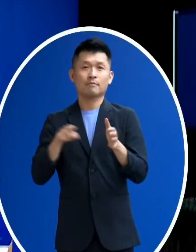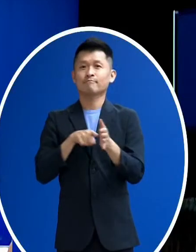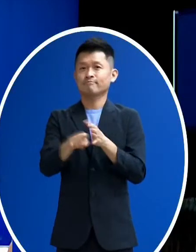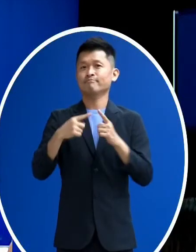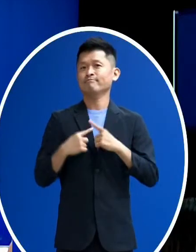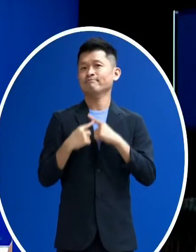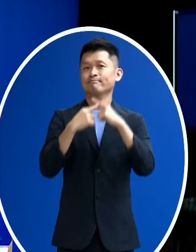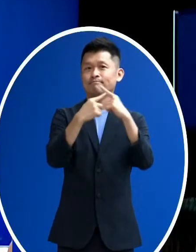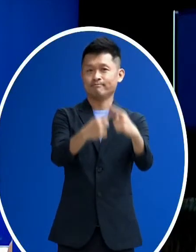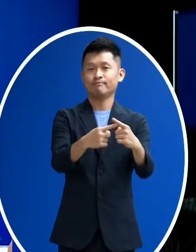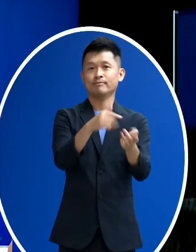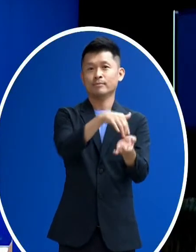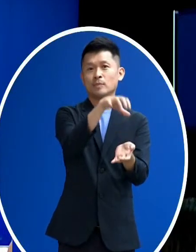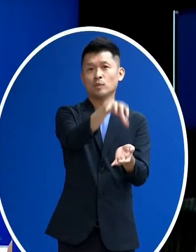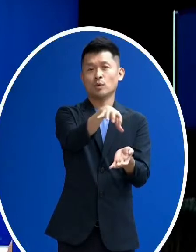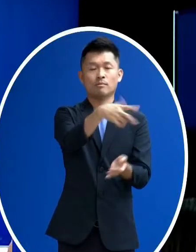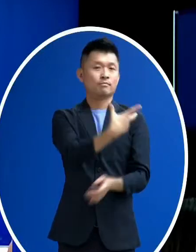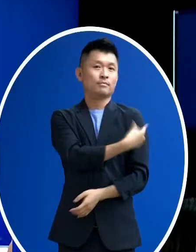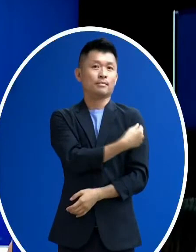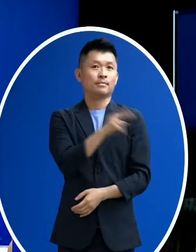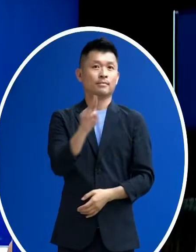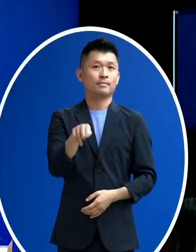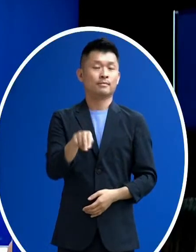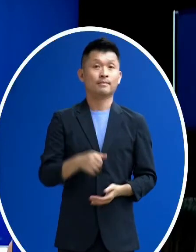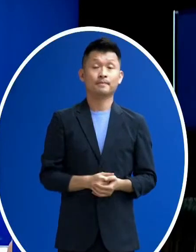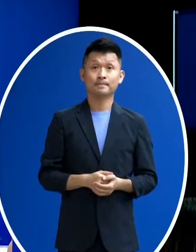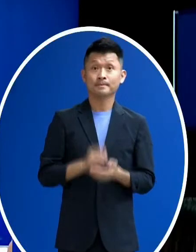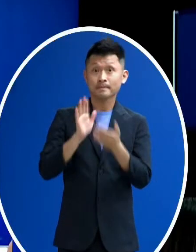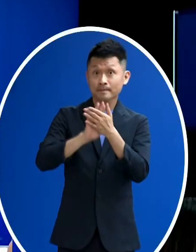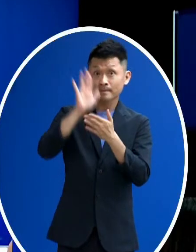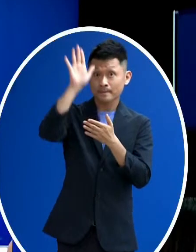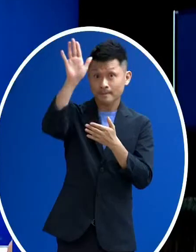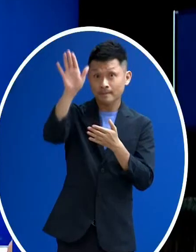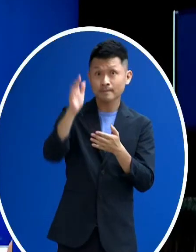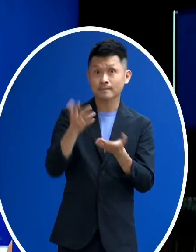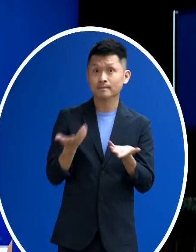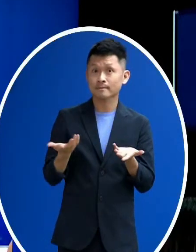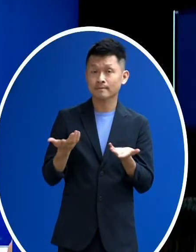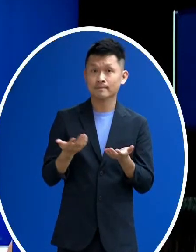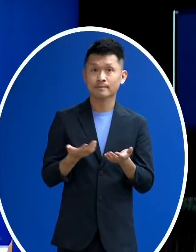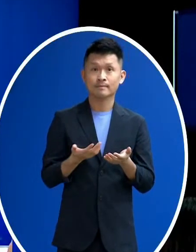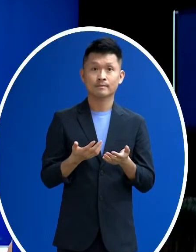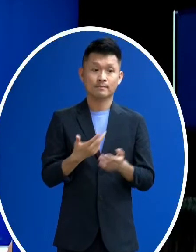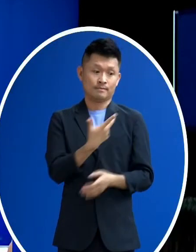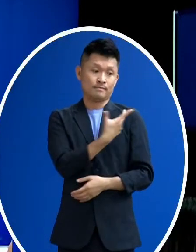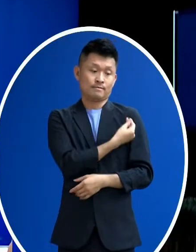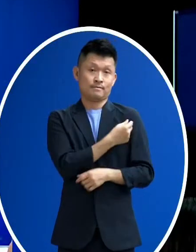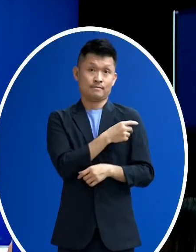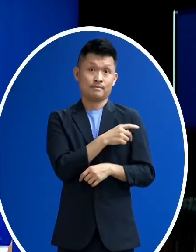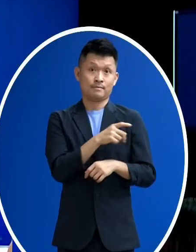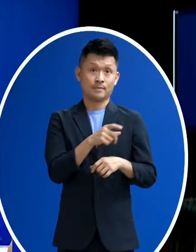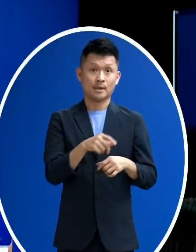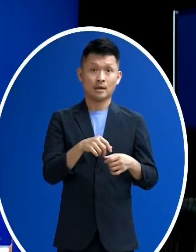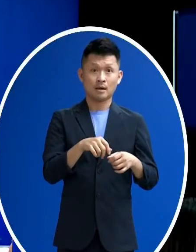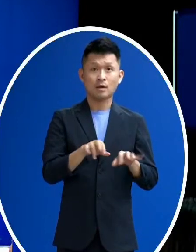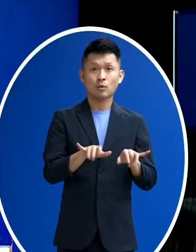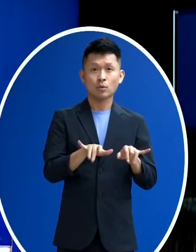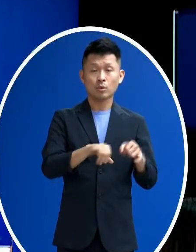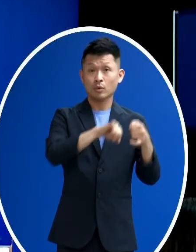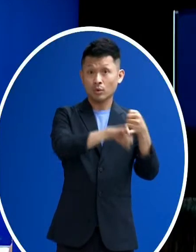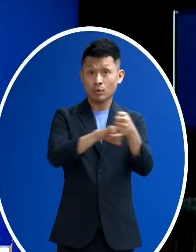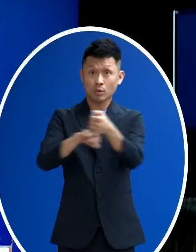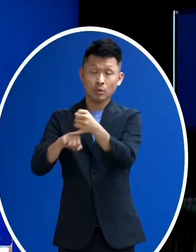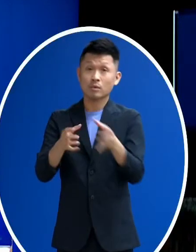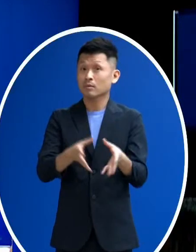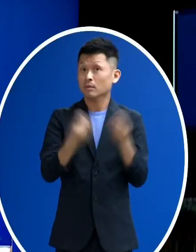去有提供的医疗院所施打，那是不是他以后可能就不需要在我们的疫苗平台的第几期里面去做预约，